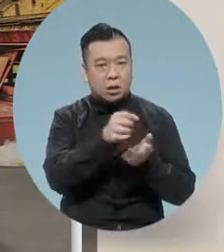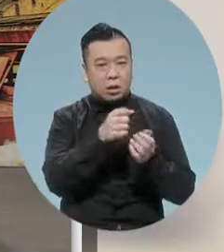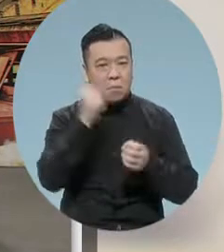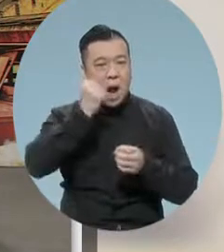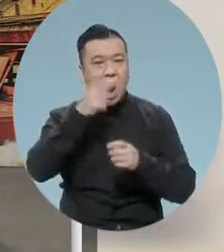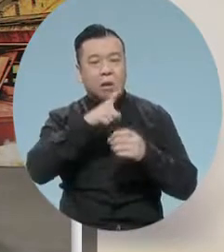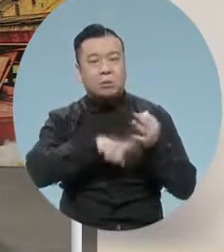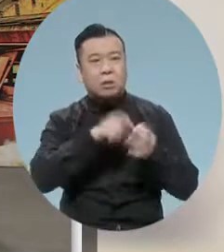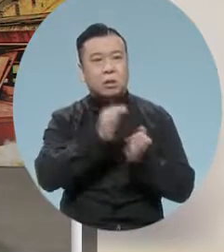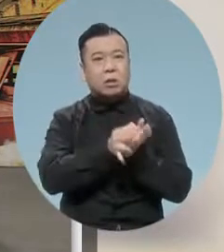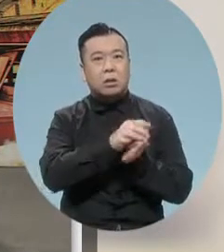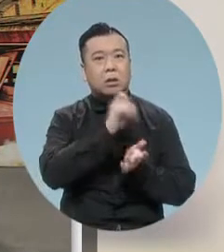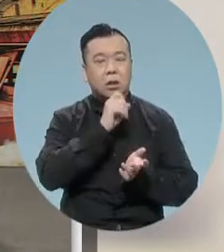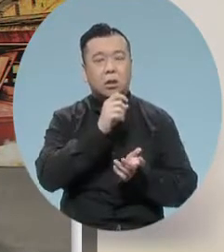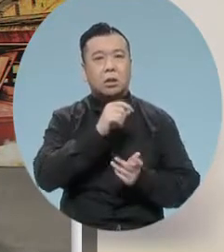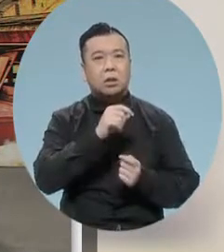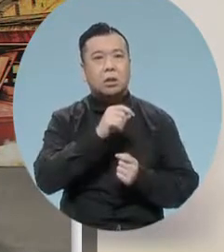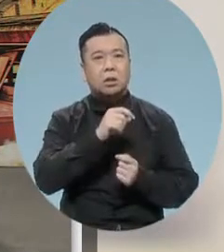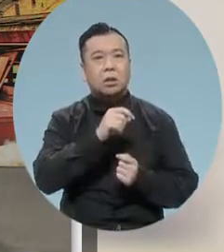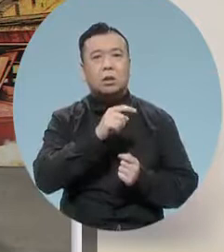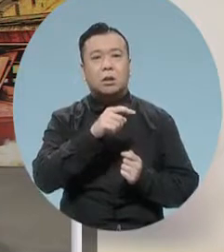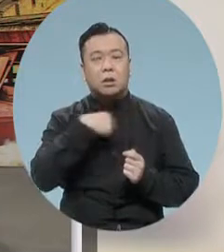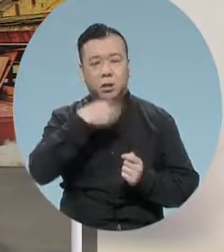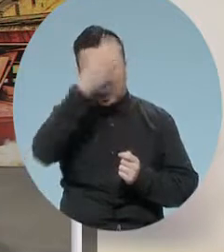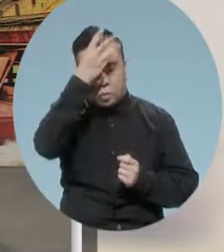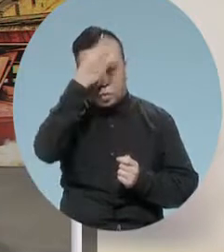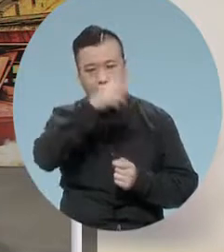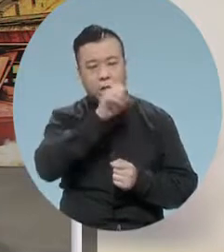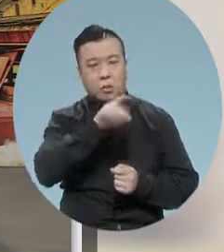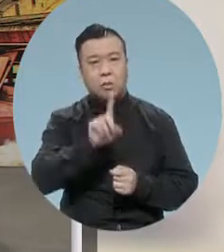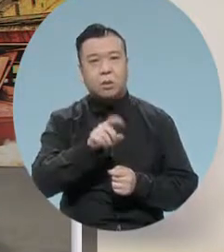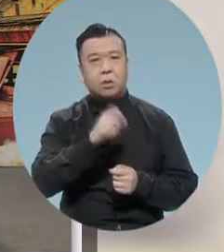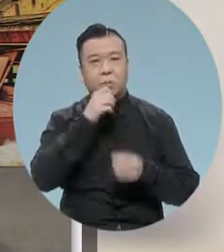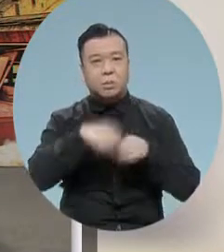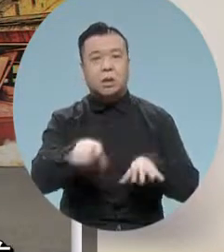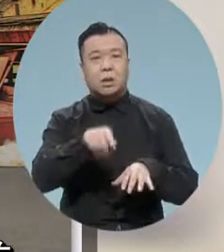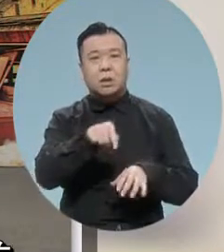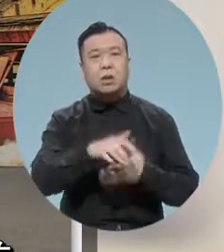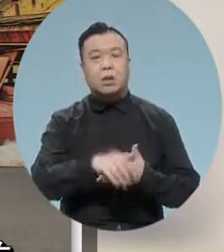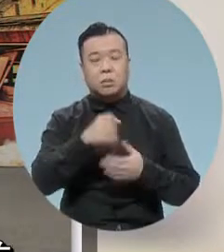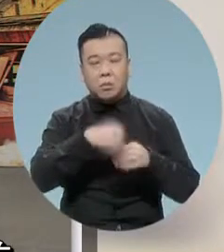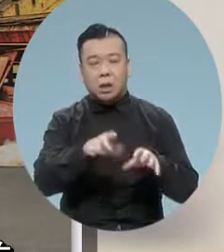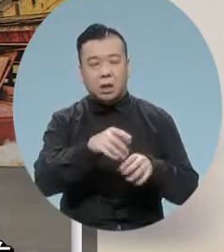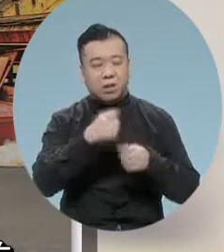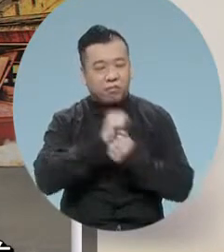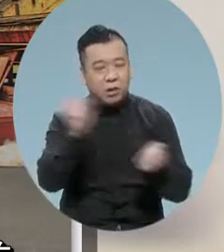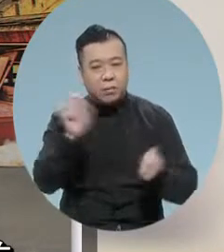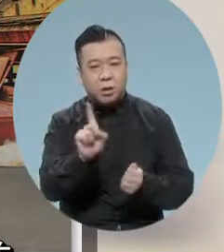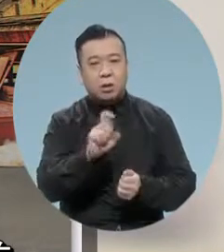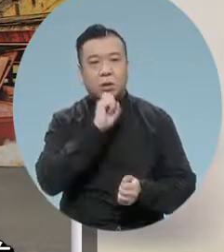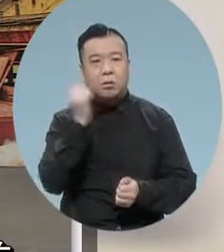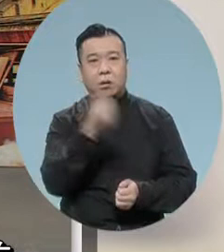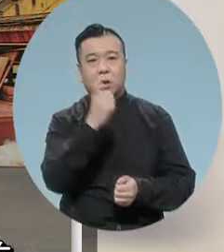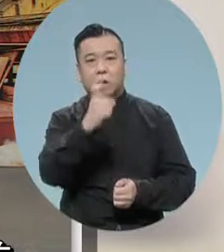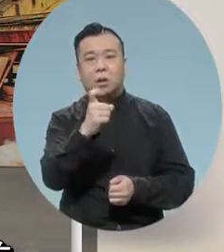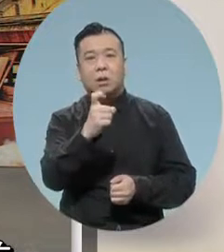啱啱就出咗一個由佢哋嘅國王出咗一個。所謂特赦令，特赦咩咧？特赦咗九位